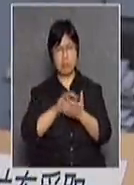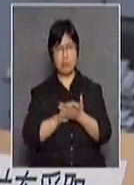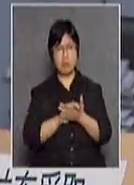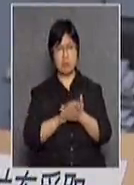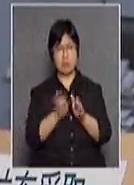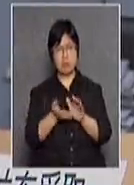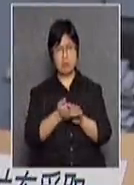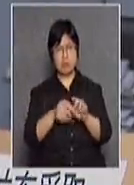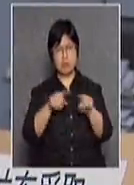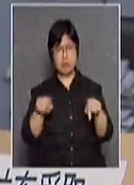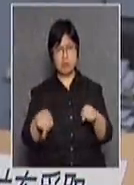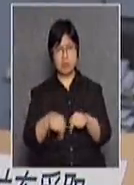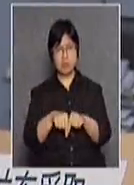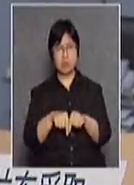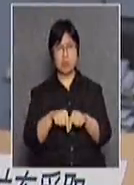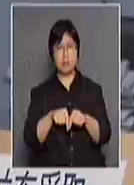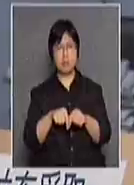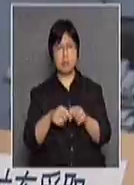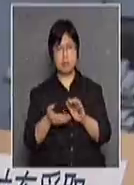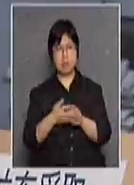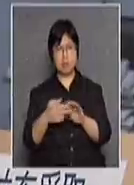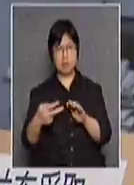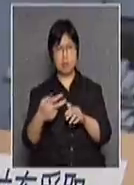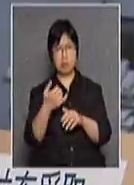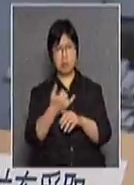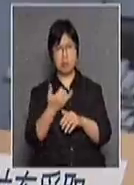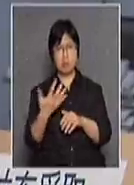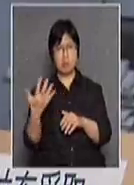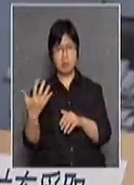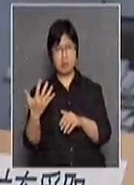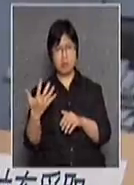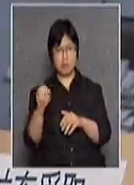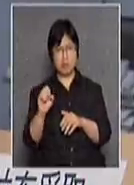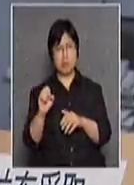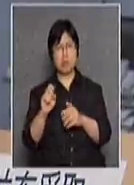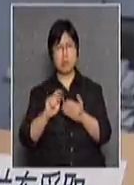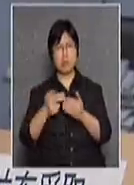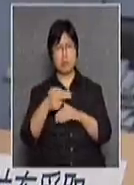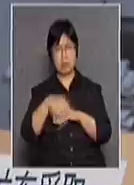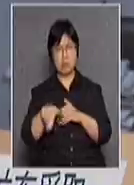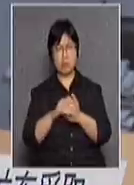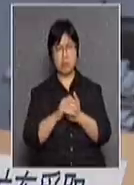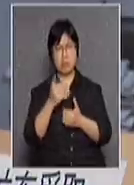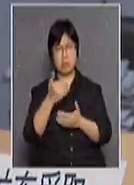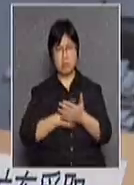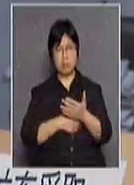列於講稿附錄二的第650項修正案，削減